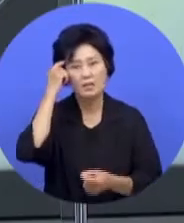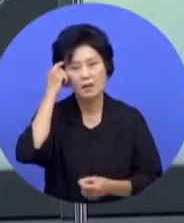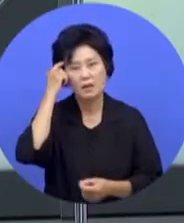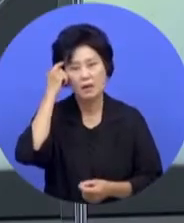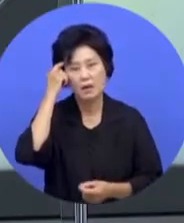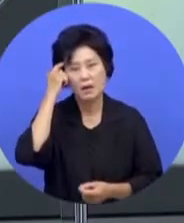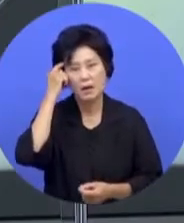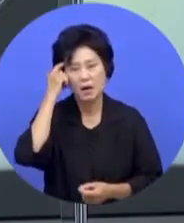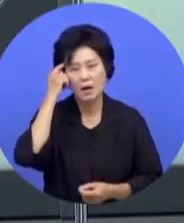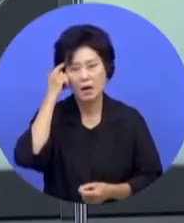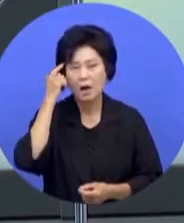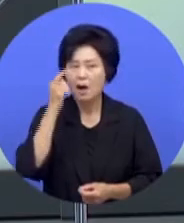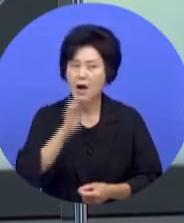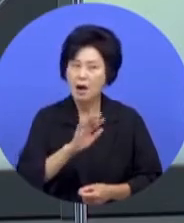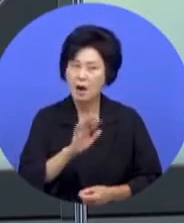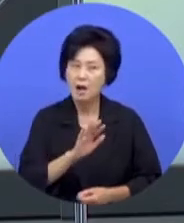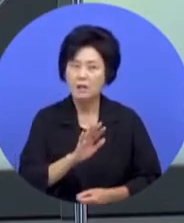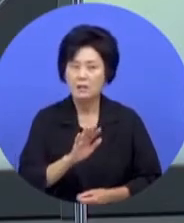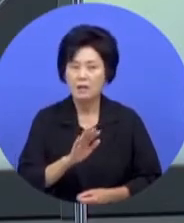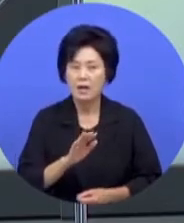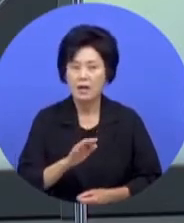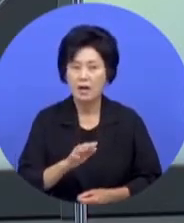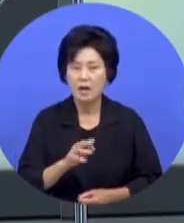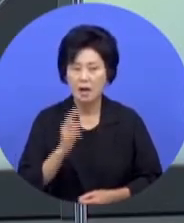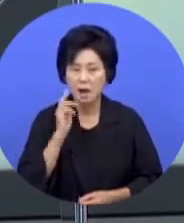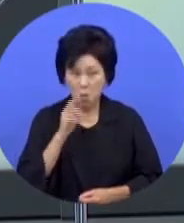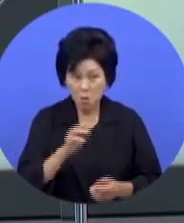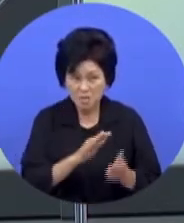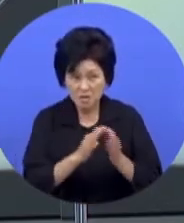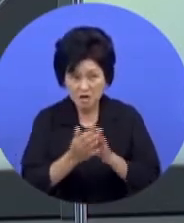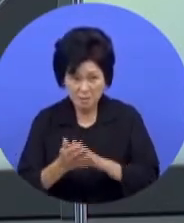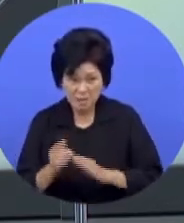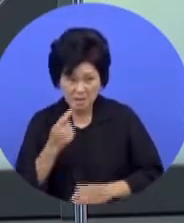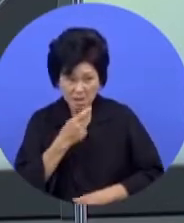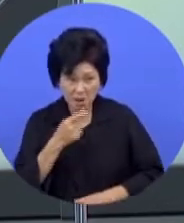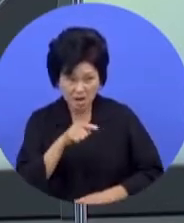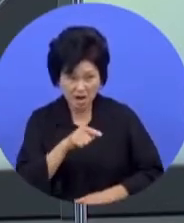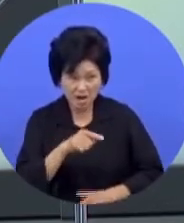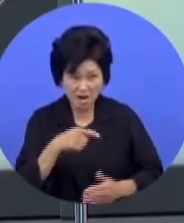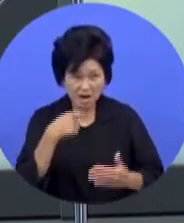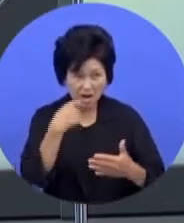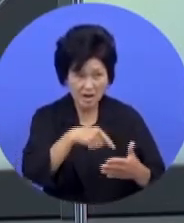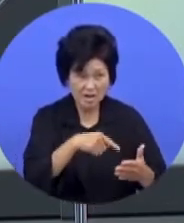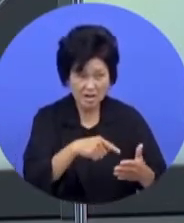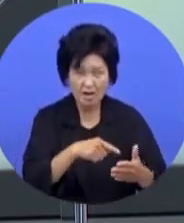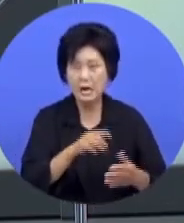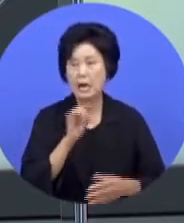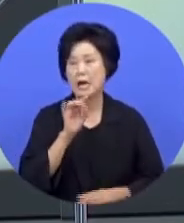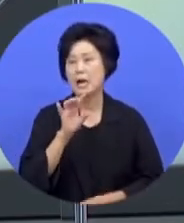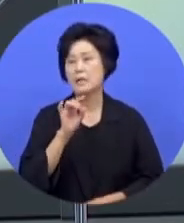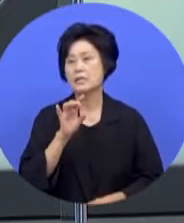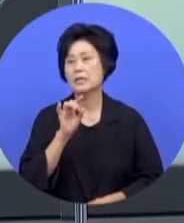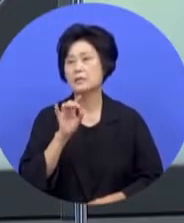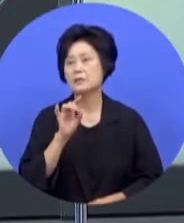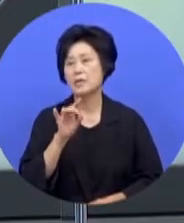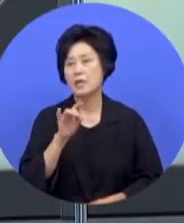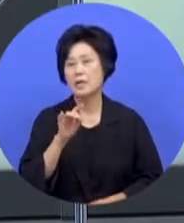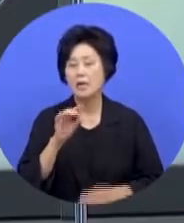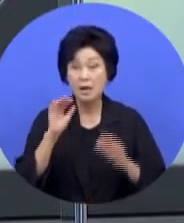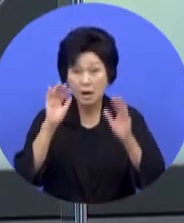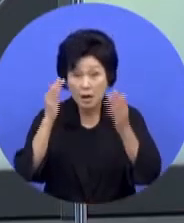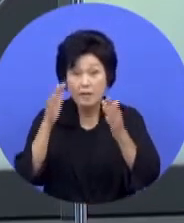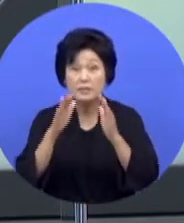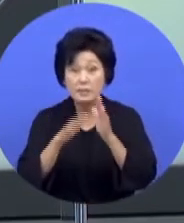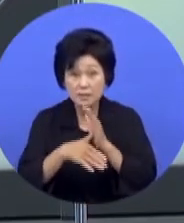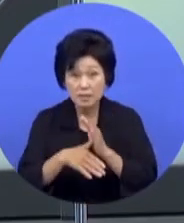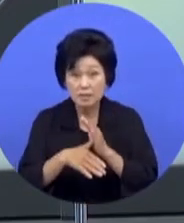아니면 진화론적인 베이스에서 우리 아이들을 가르치다 보니 아까 우리 이제 집사님 말씀하셨듯이 어렸을 때는 그래도 믿음 생활을